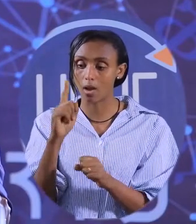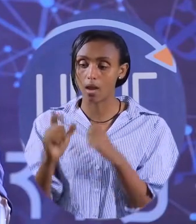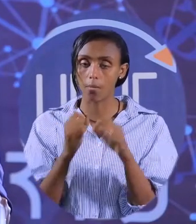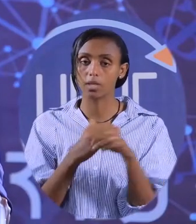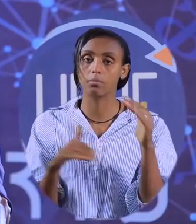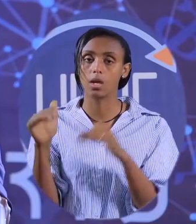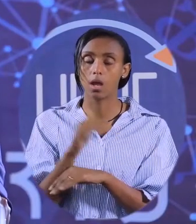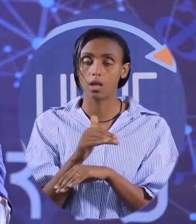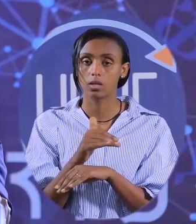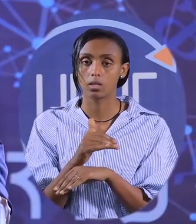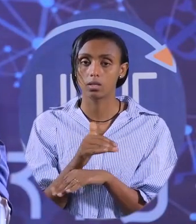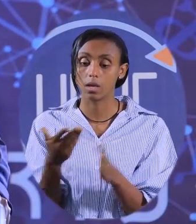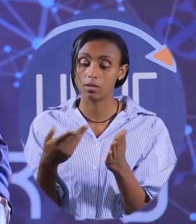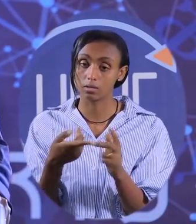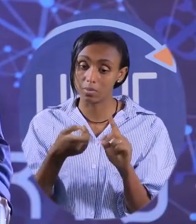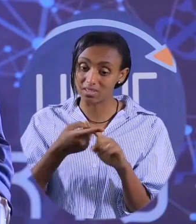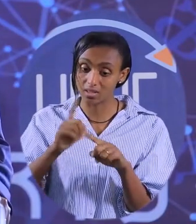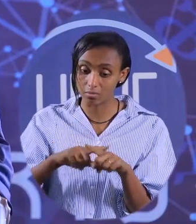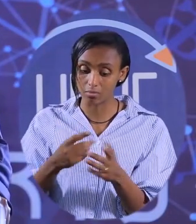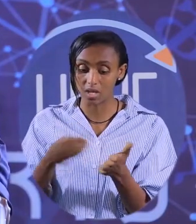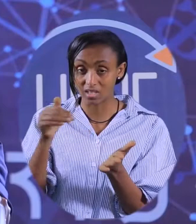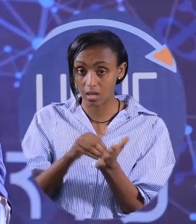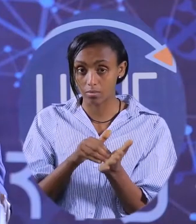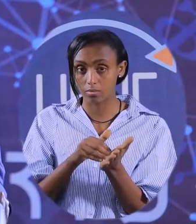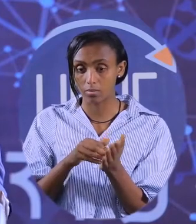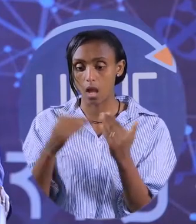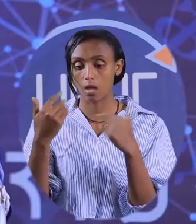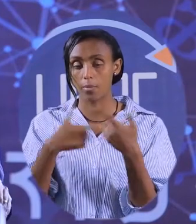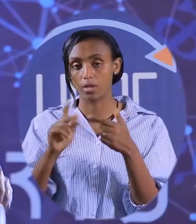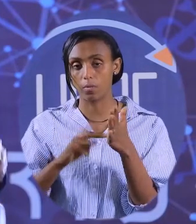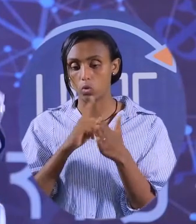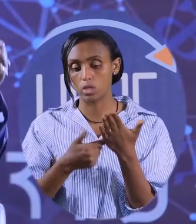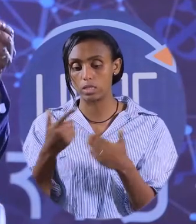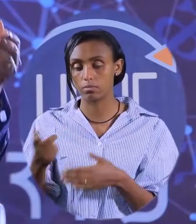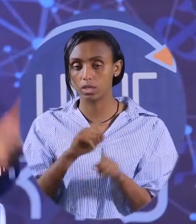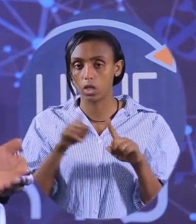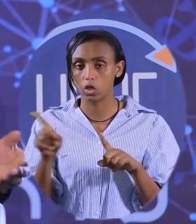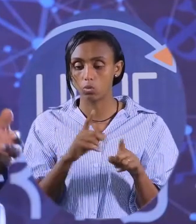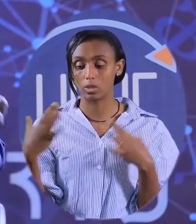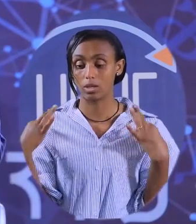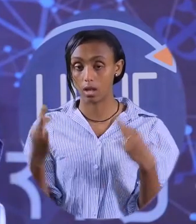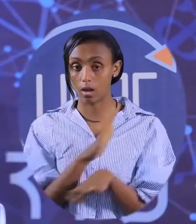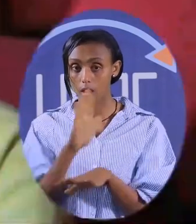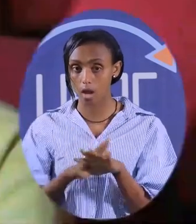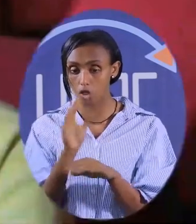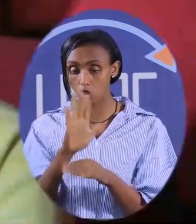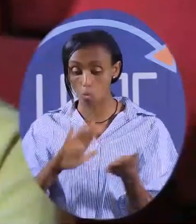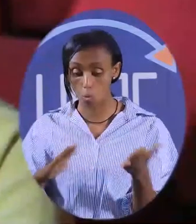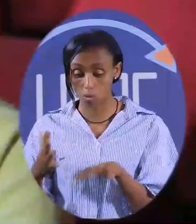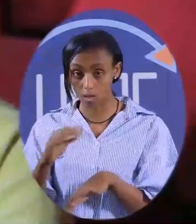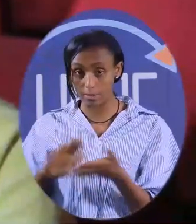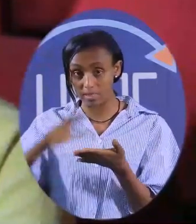በላይ የመጠነ መድገም ምጣኔ ያመጣል ማለት ነው። እነዚህን በተለይ በጤና ላይ በሰው